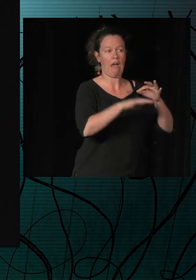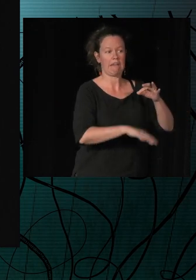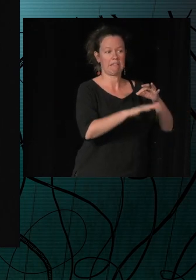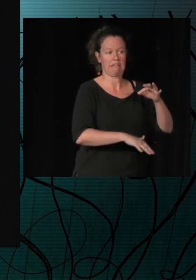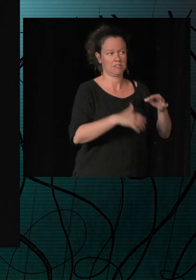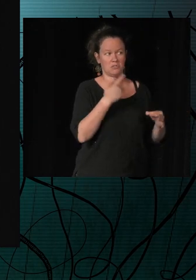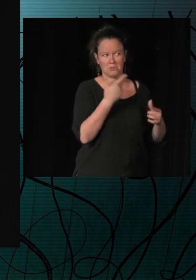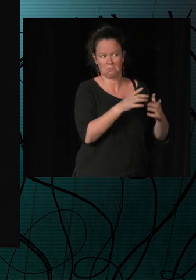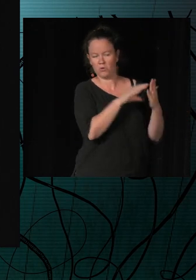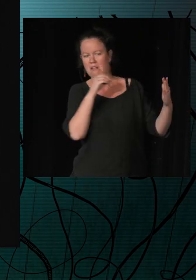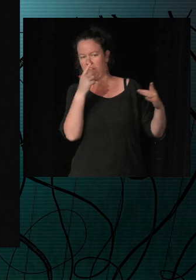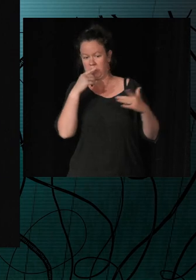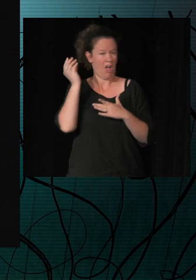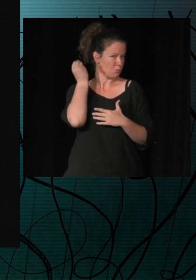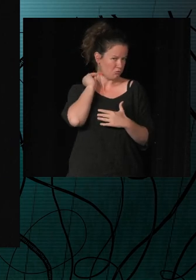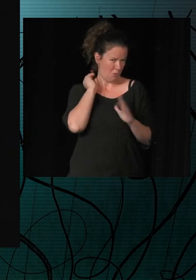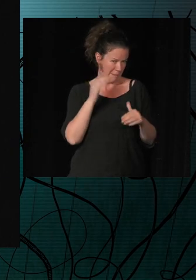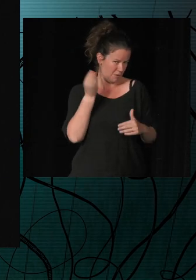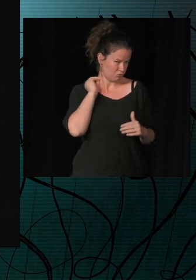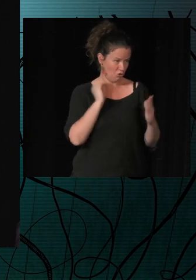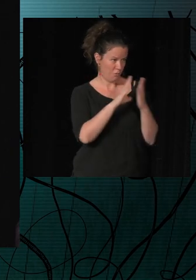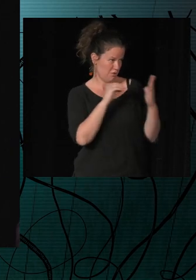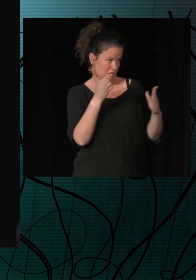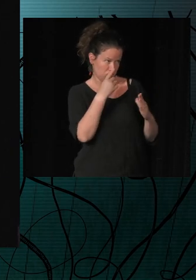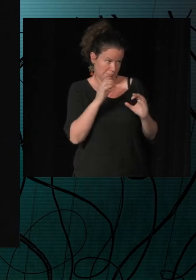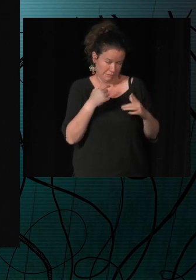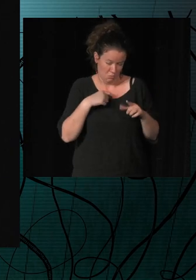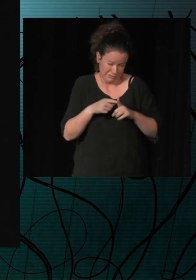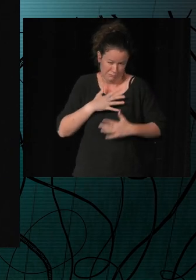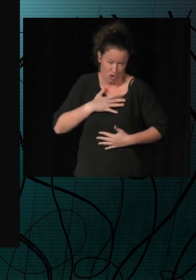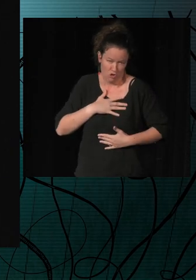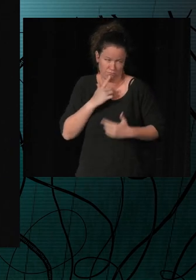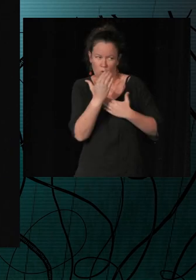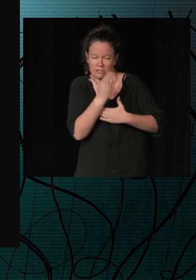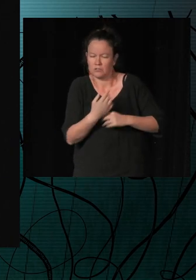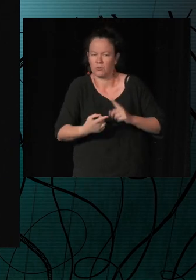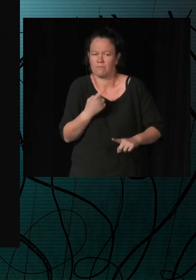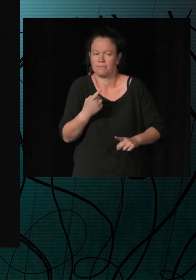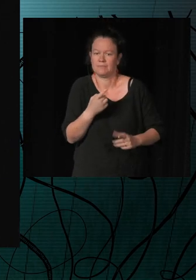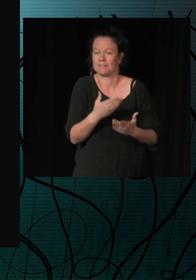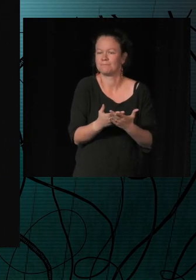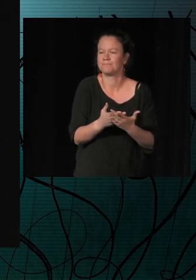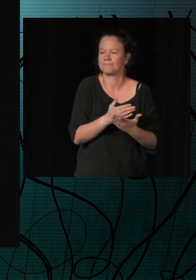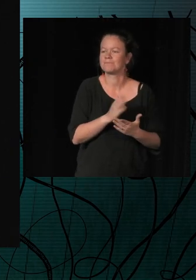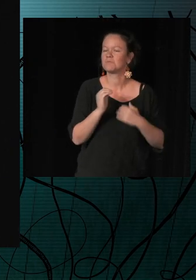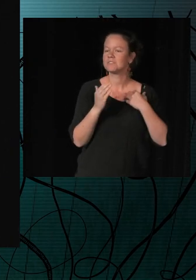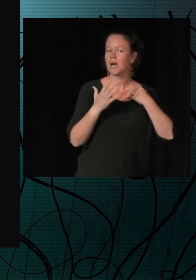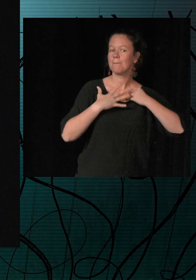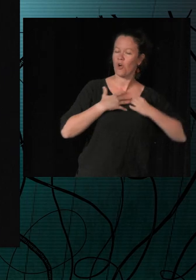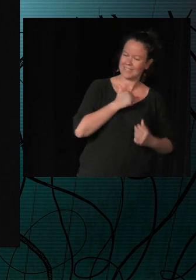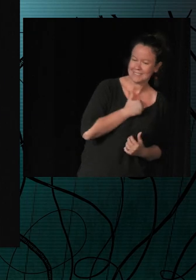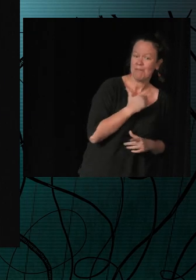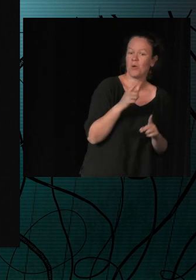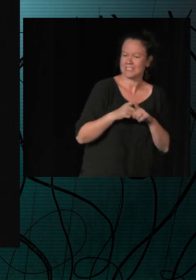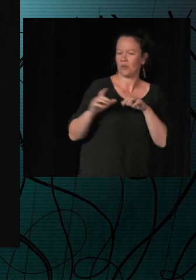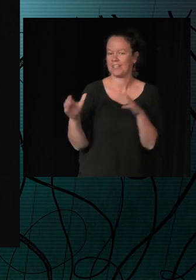préserver donc du coup en effet effectivement c'est intime mais pas tant que ça et c'est pour ça que quand je joue à des jeux